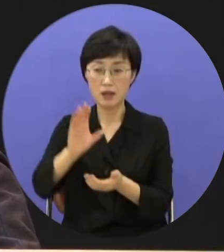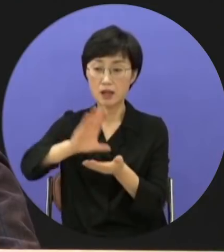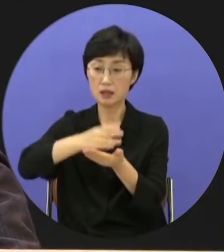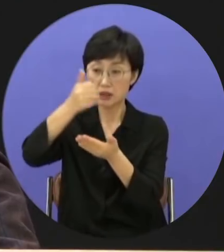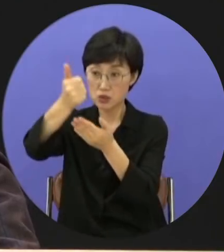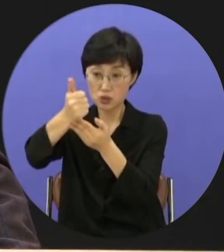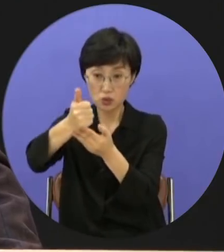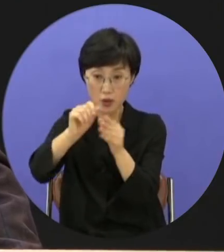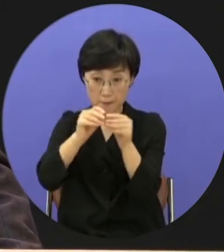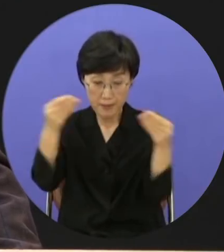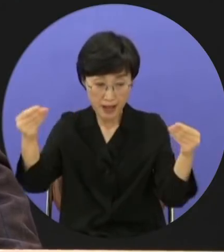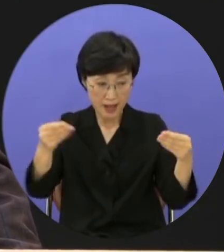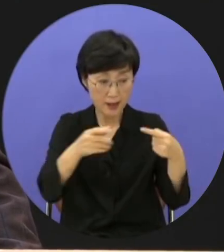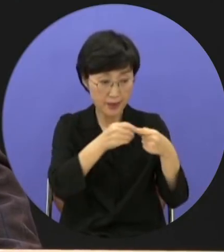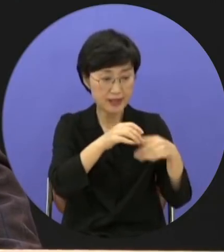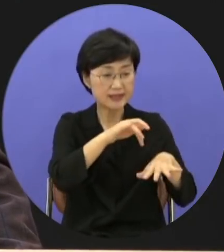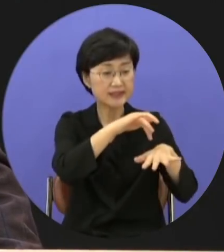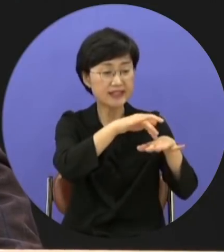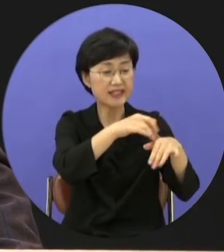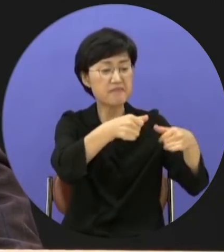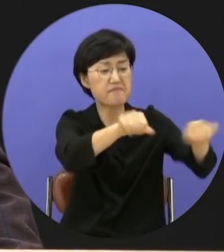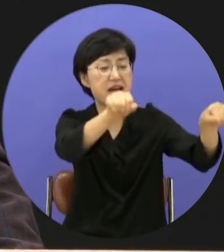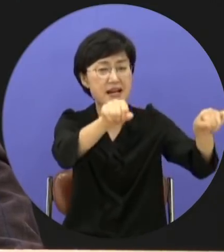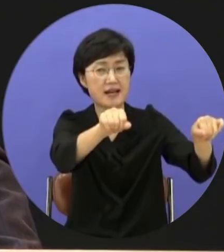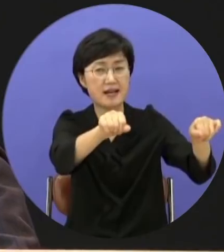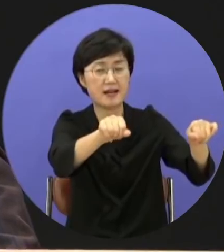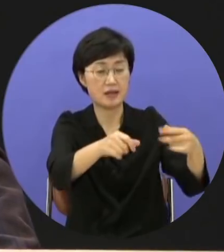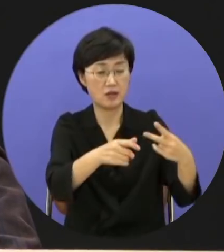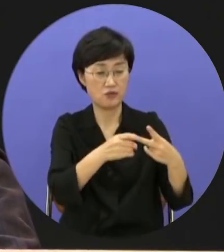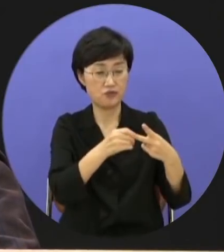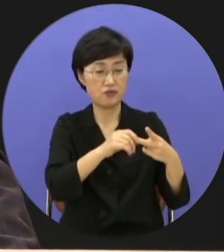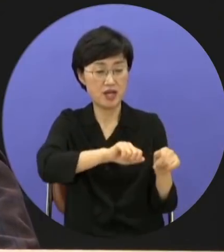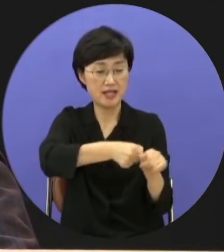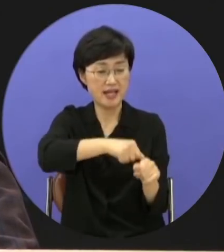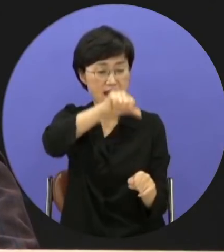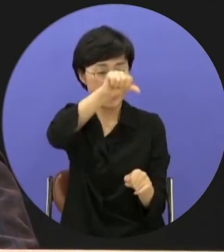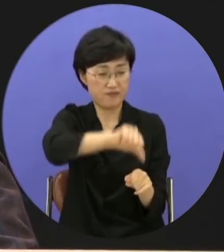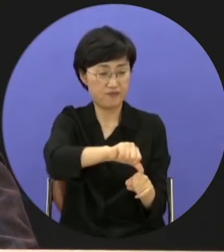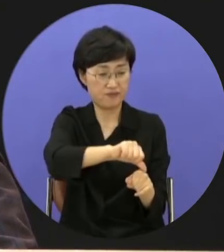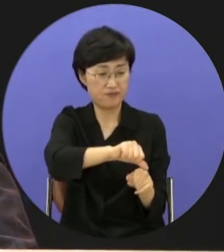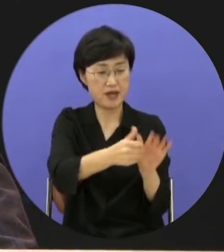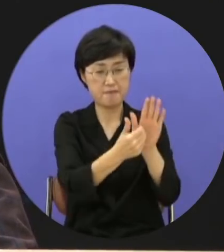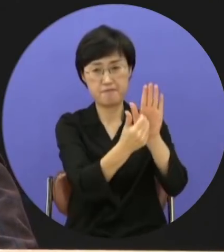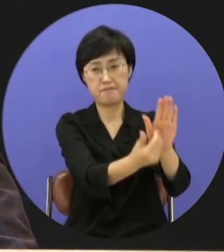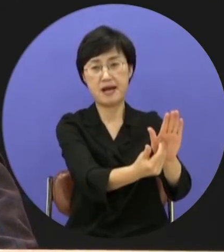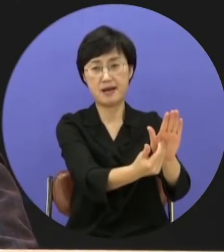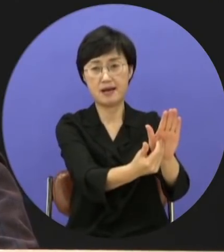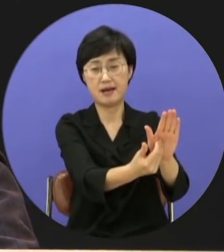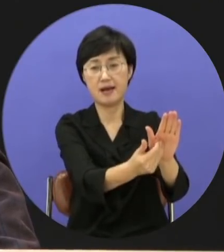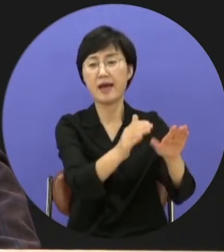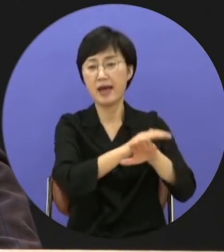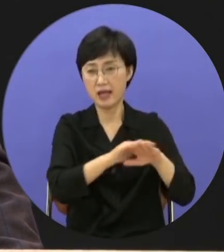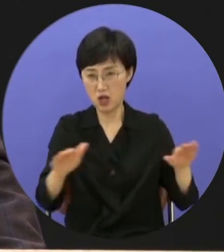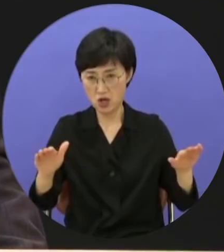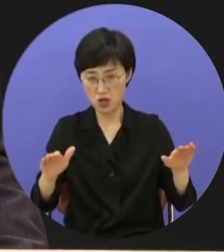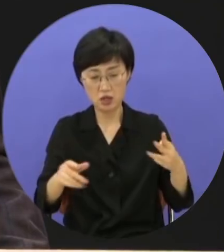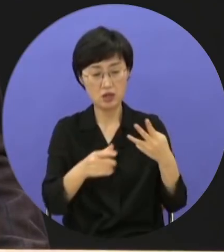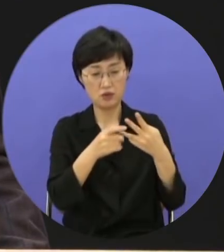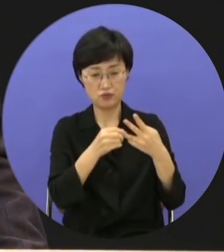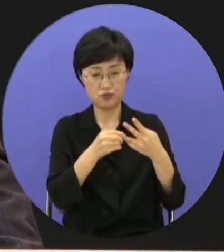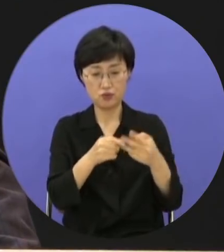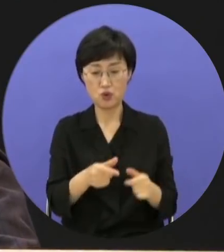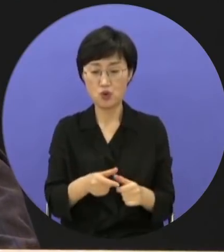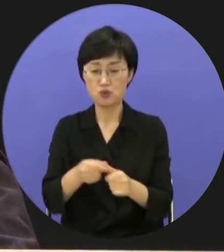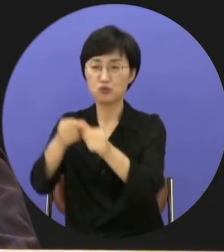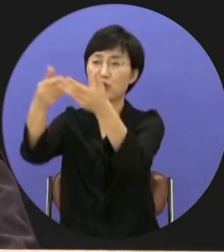You are the Christ 그 who broke and shattered the powers of Satan. 재앙을 막은 그리스도시. You are the Christ who blocked all disasters. 우리의 구원의